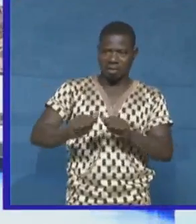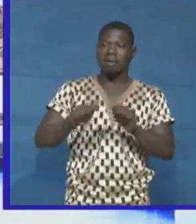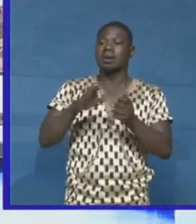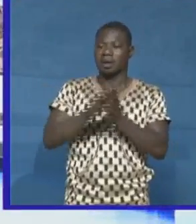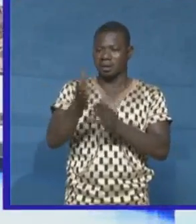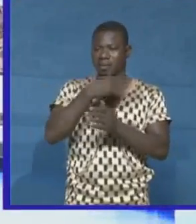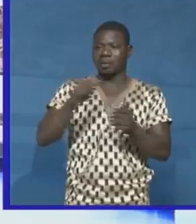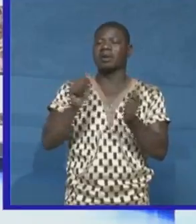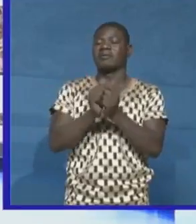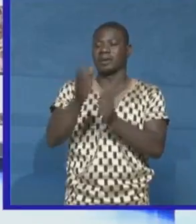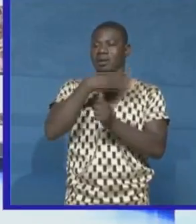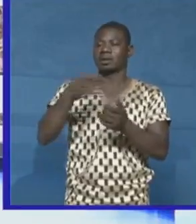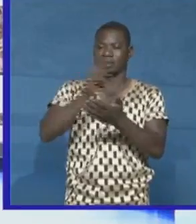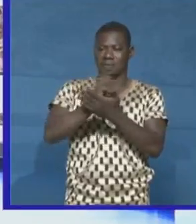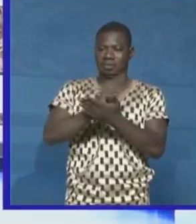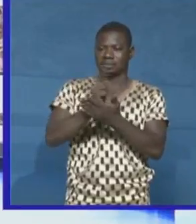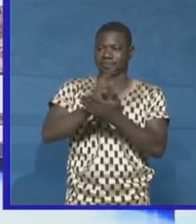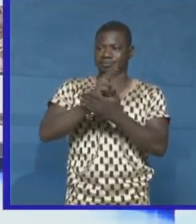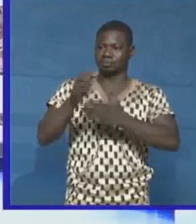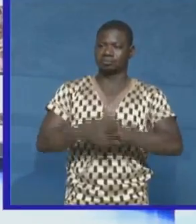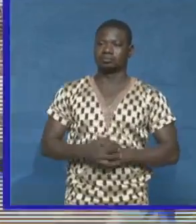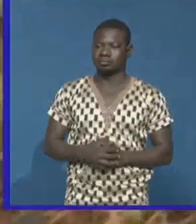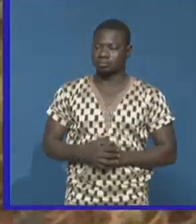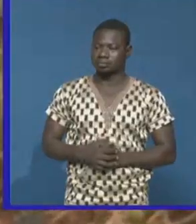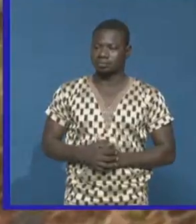Taraboro, Moussa Tamboura et Kadou Romenki.